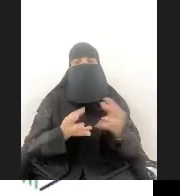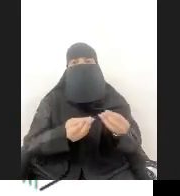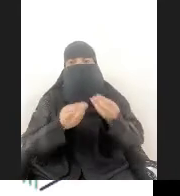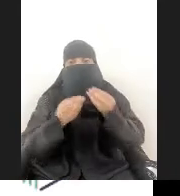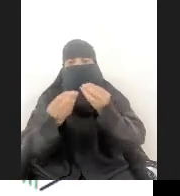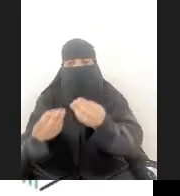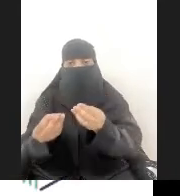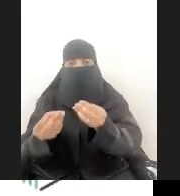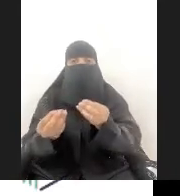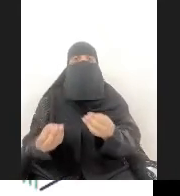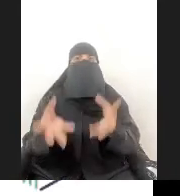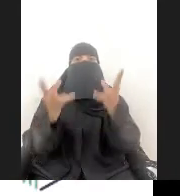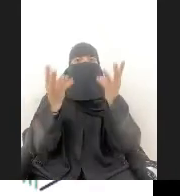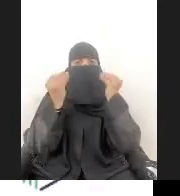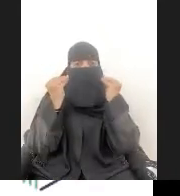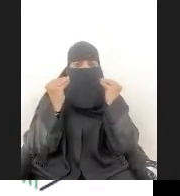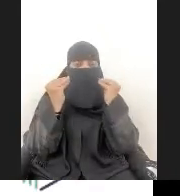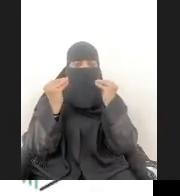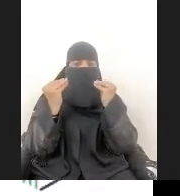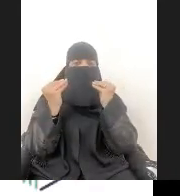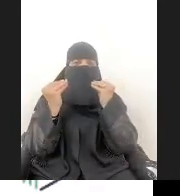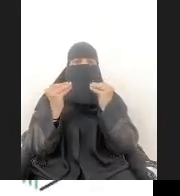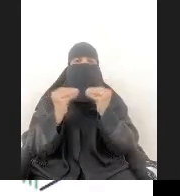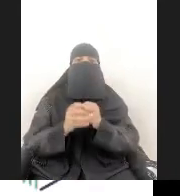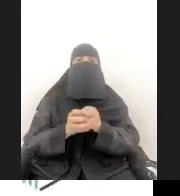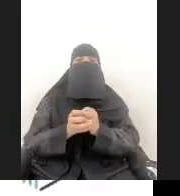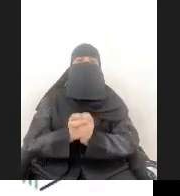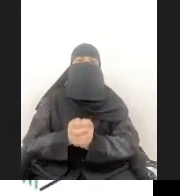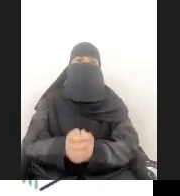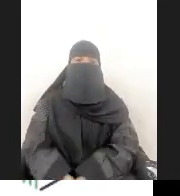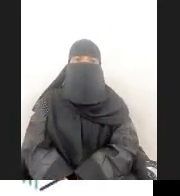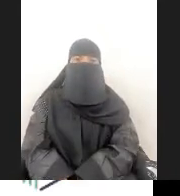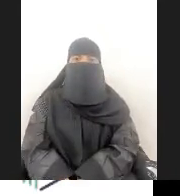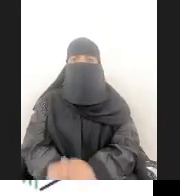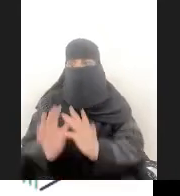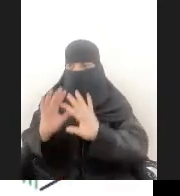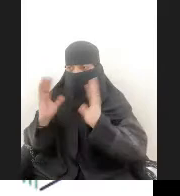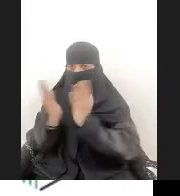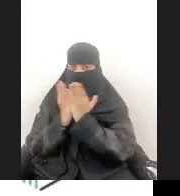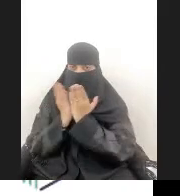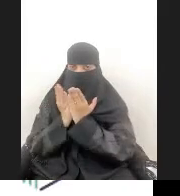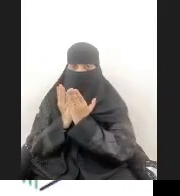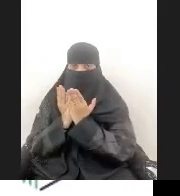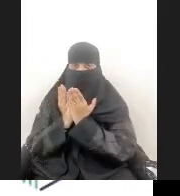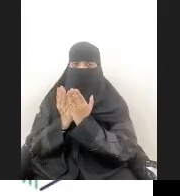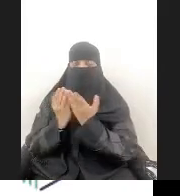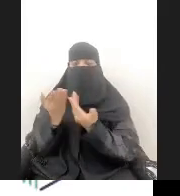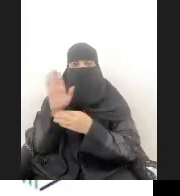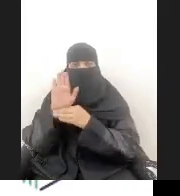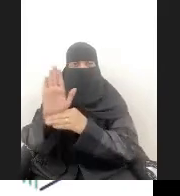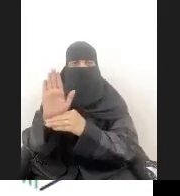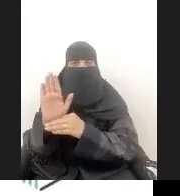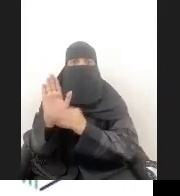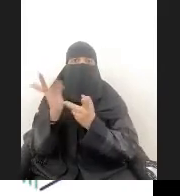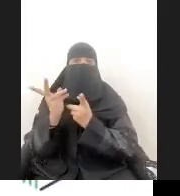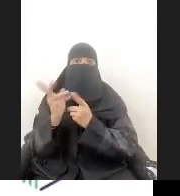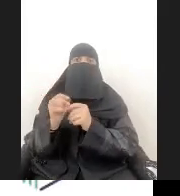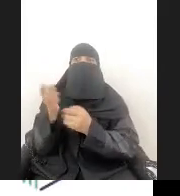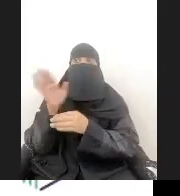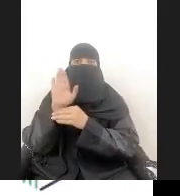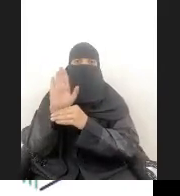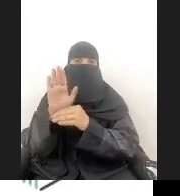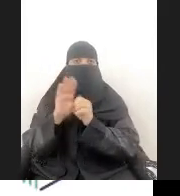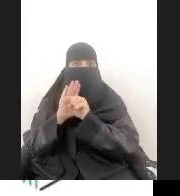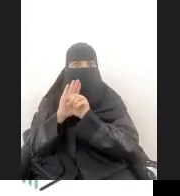كل الأنشطة في الغالب تكون هنا. ربما في الفصل التقليدي سأعرض أشياء معينة عن طريق عرض الشرائع، عن طريق